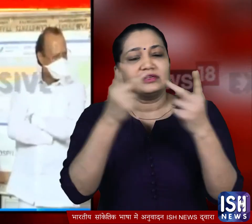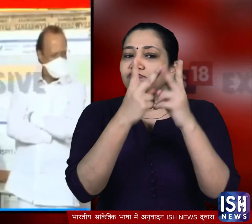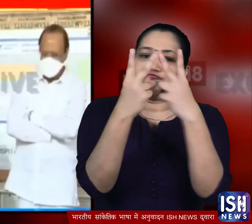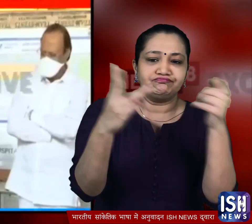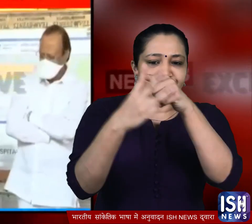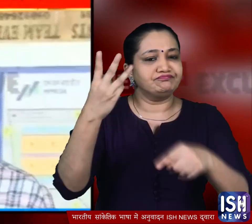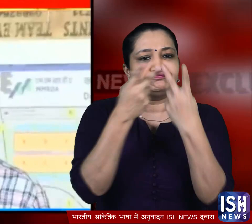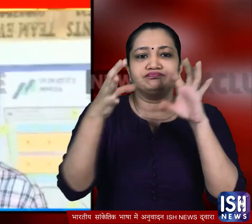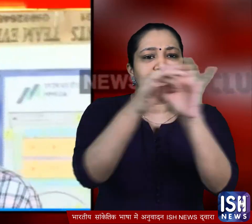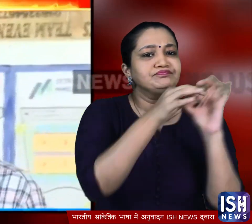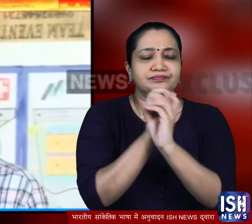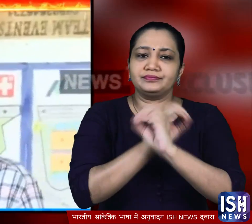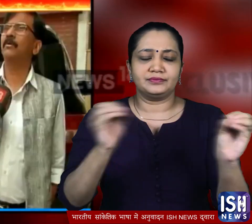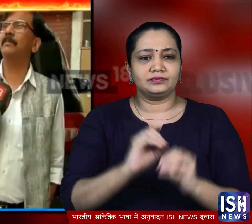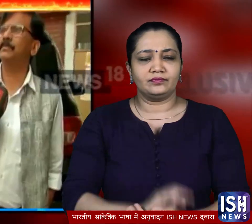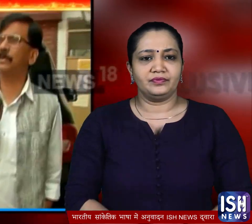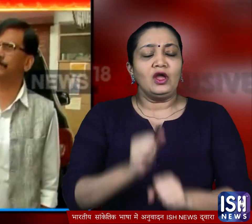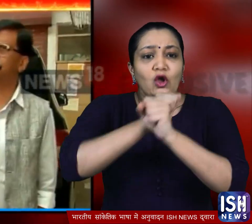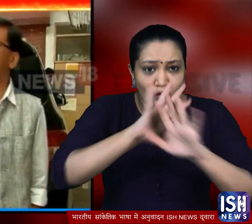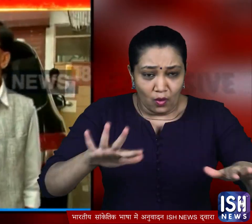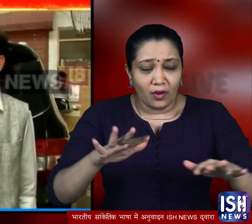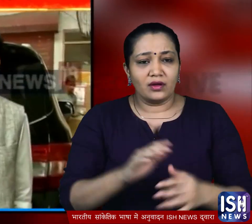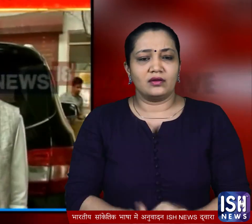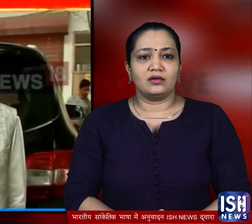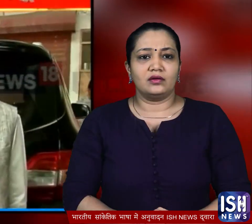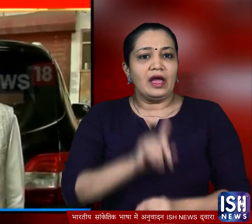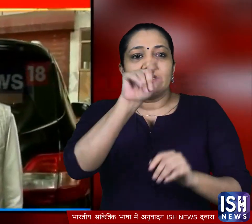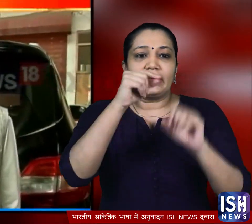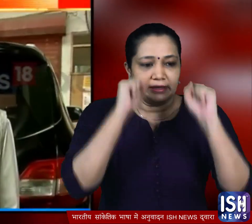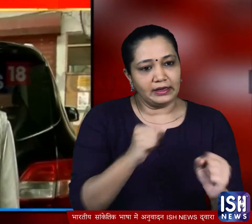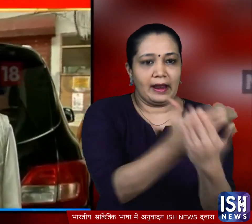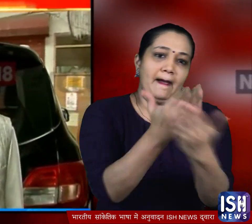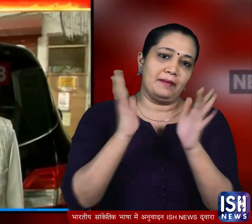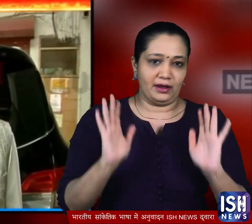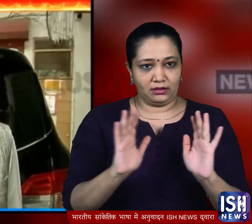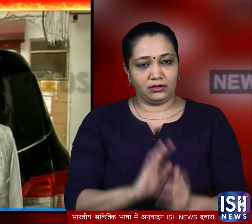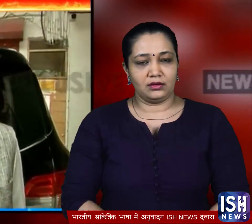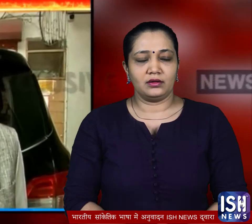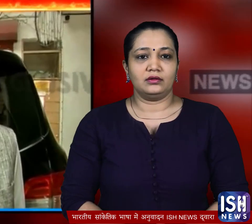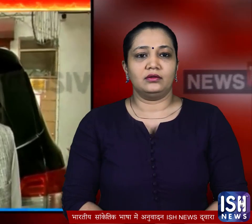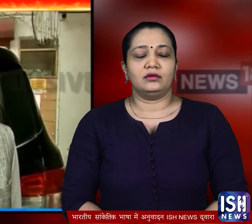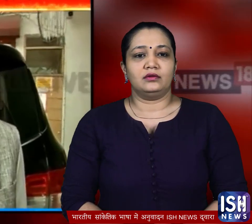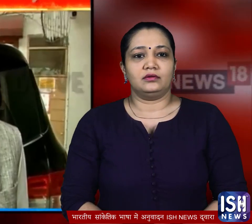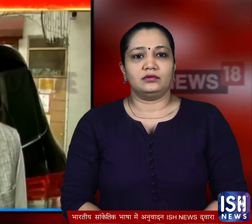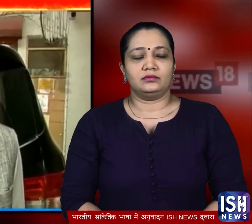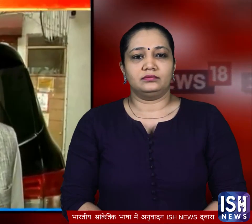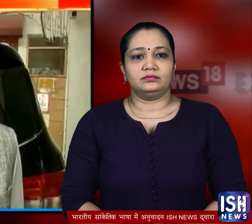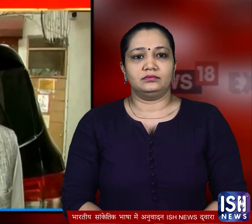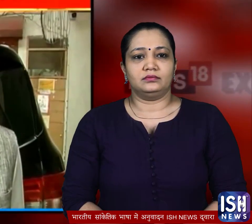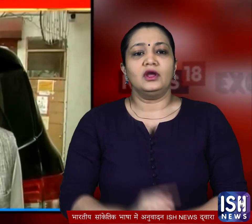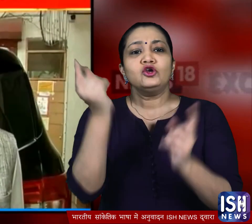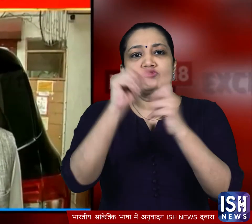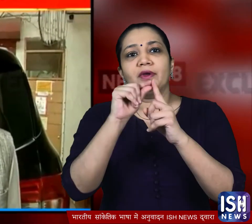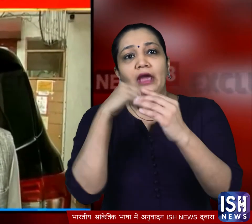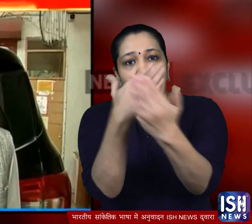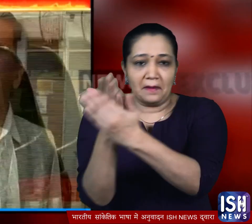वहां भी तीनों पार्टियों के बीच गठबंधन नहीं हो सका। गोवा में तो हम 10 सीट लड़ेंगे, 10 हो गया है।